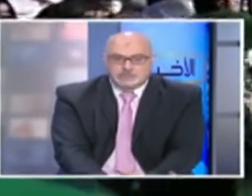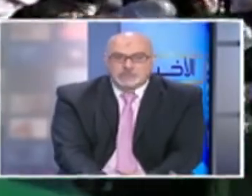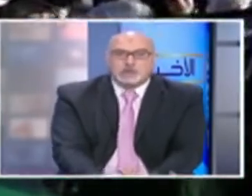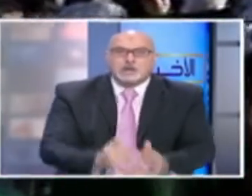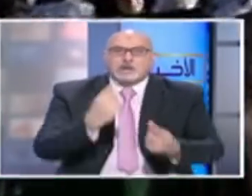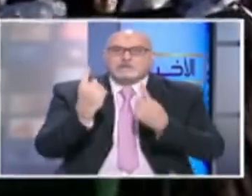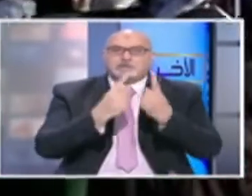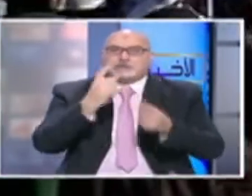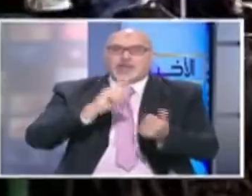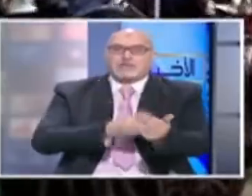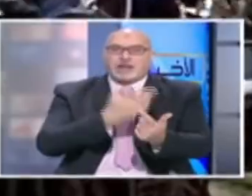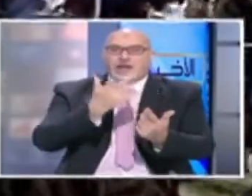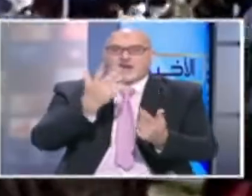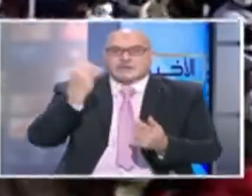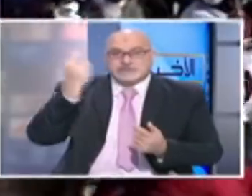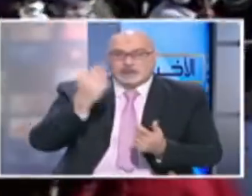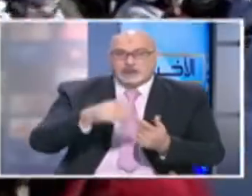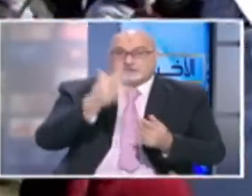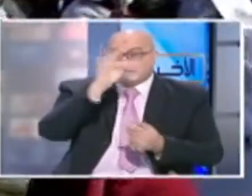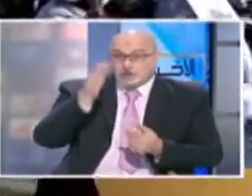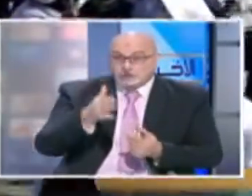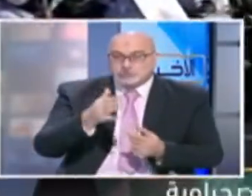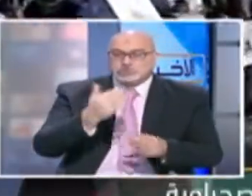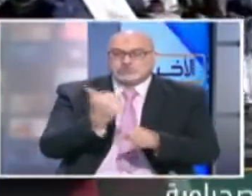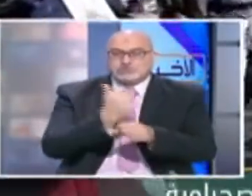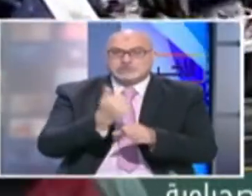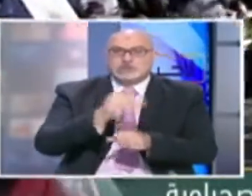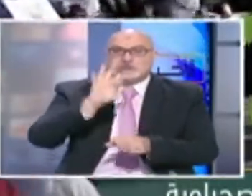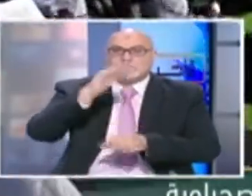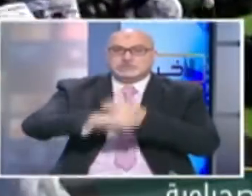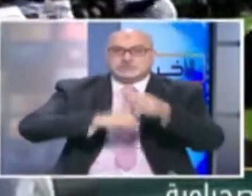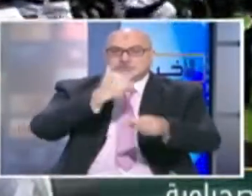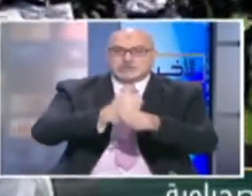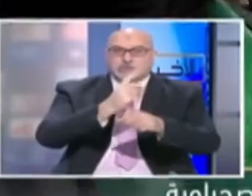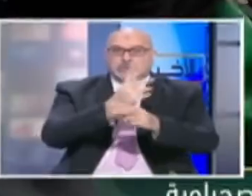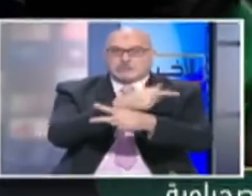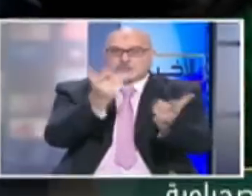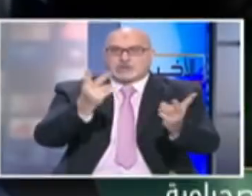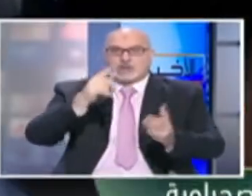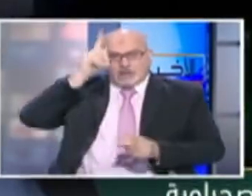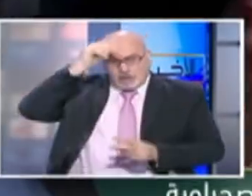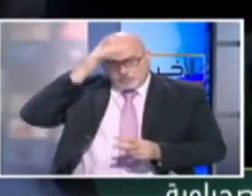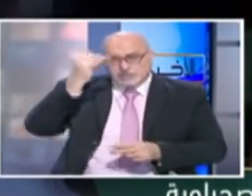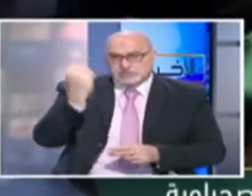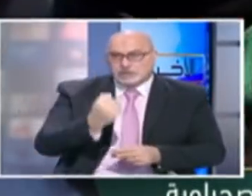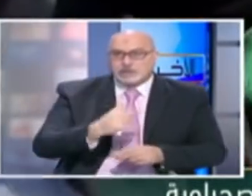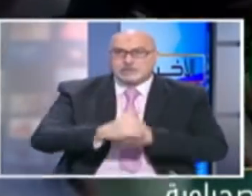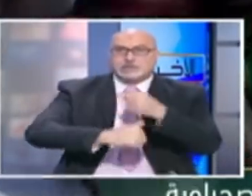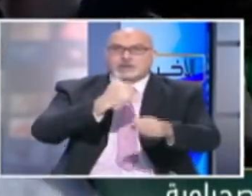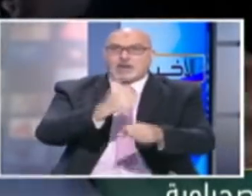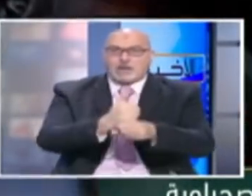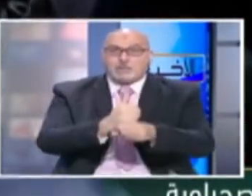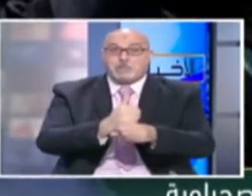احتفال الجالية الصحراوية بفرنسا بالذكرى 45 لإعلان الجمهورية الصحراوية جاء هذه السنة في